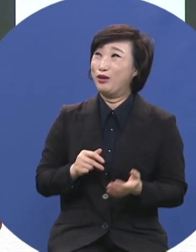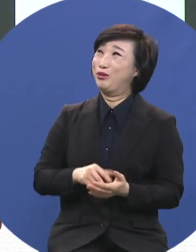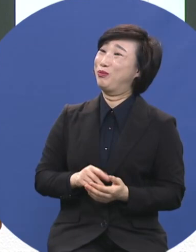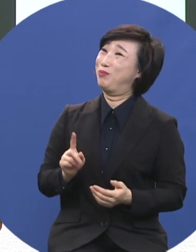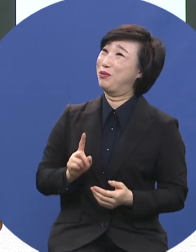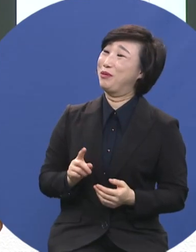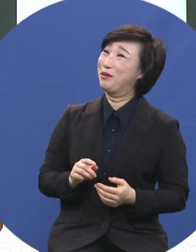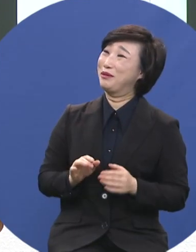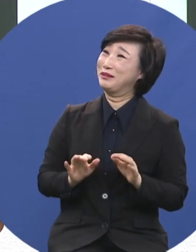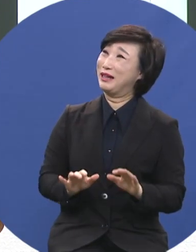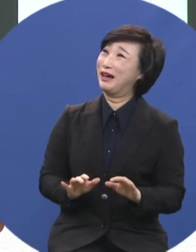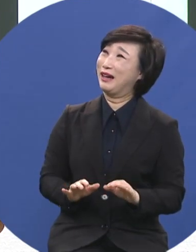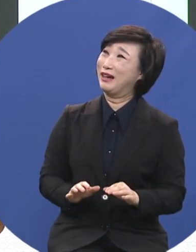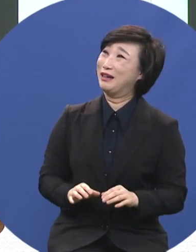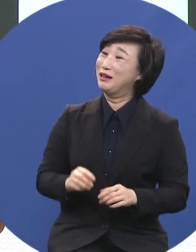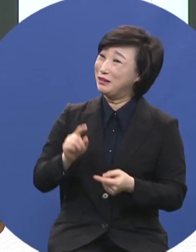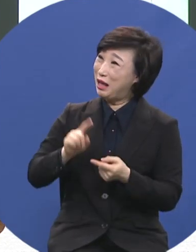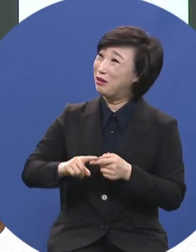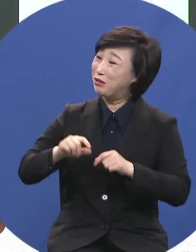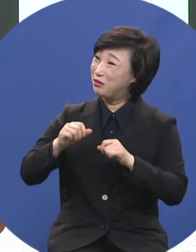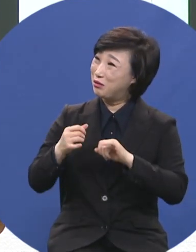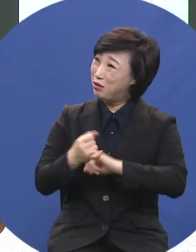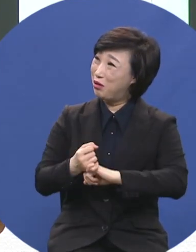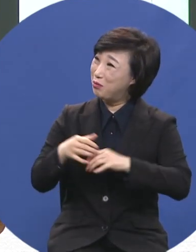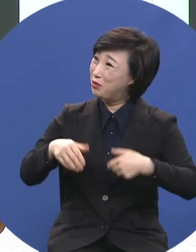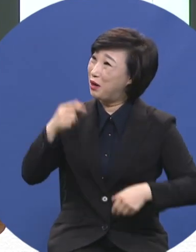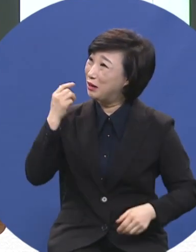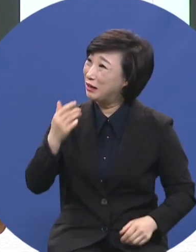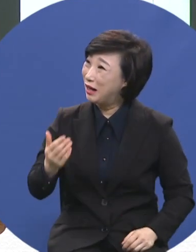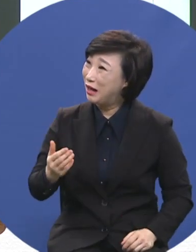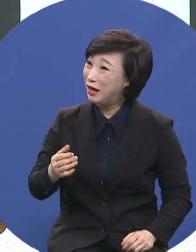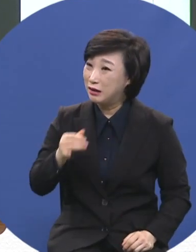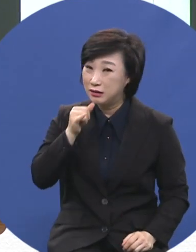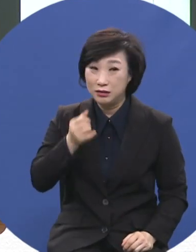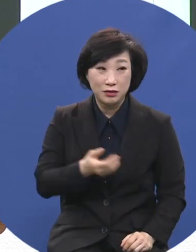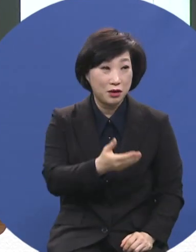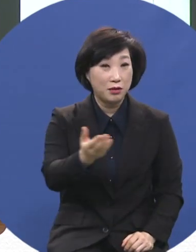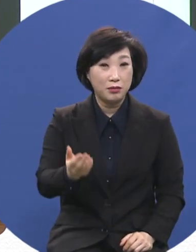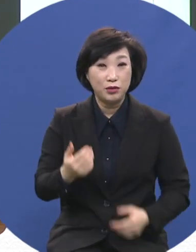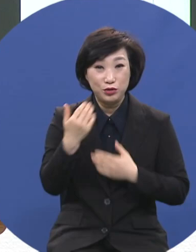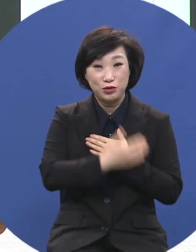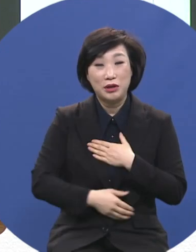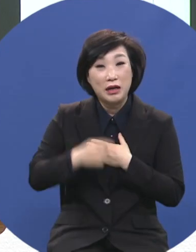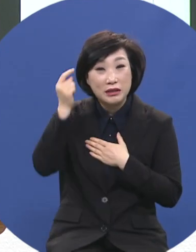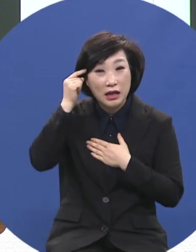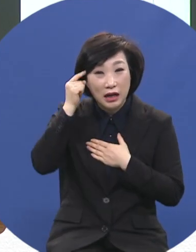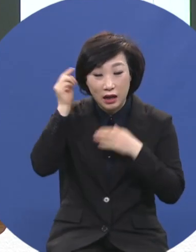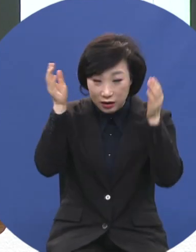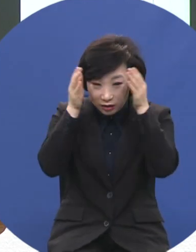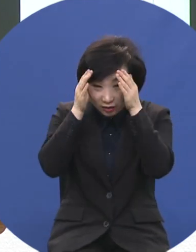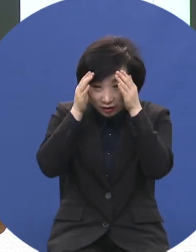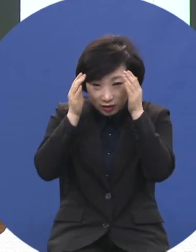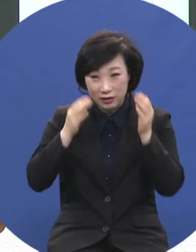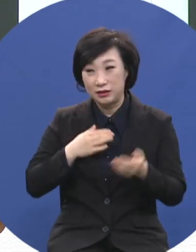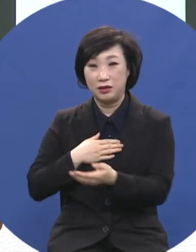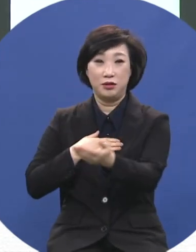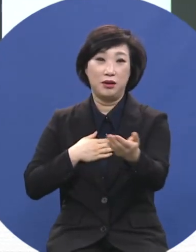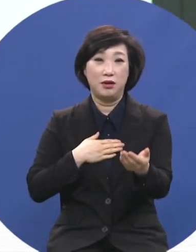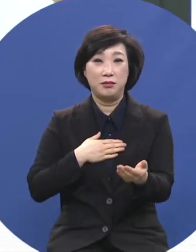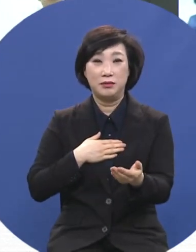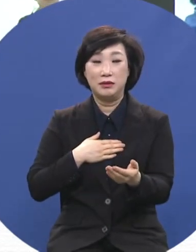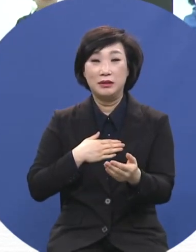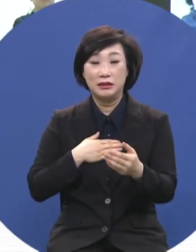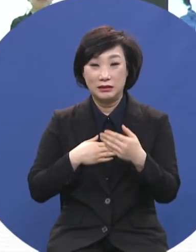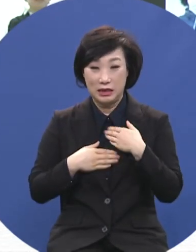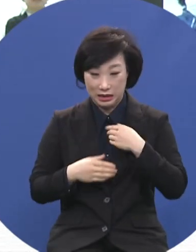때인데 그렇게 해야 꼭 되느냐고 항상 육신의 한계 아래서